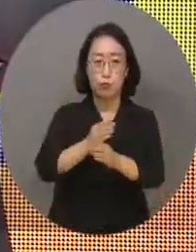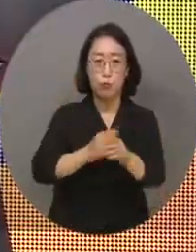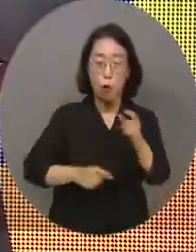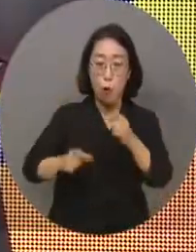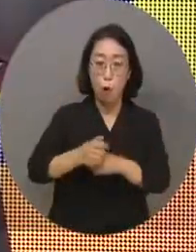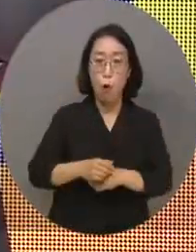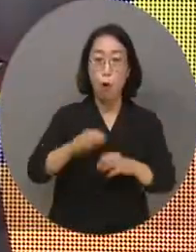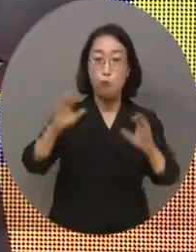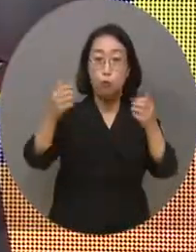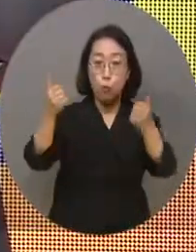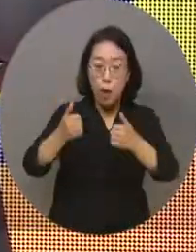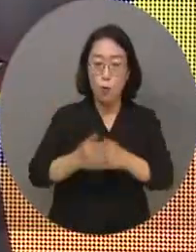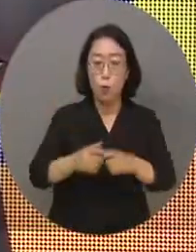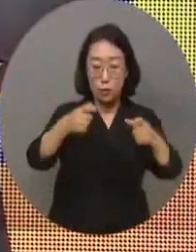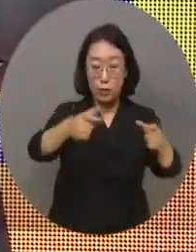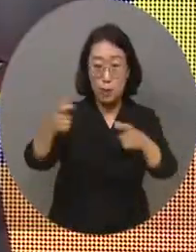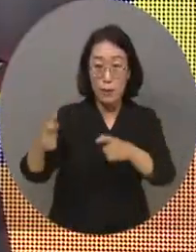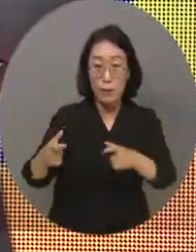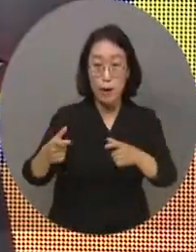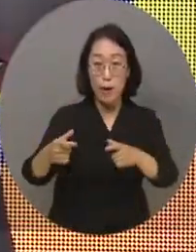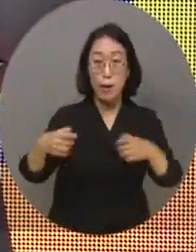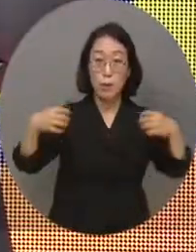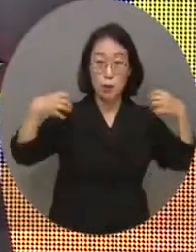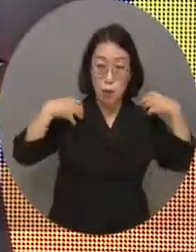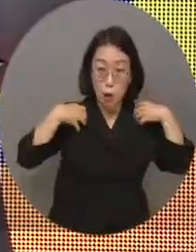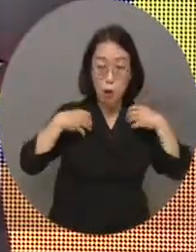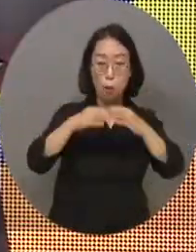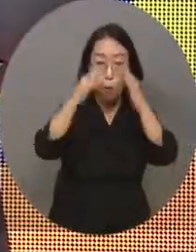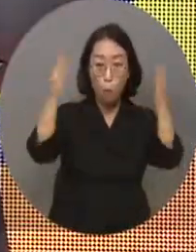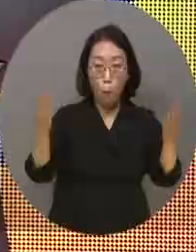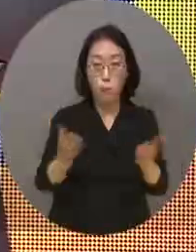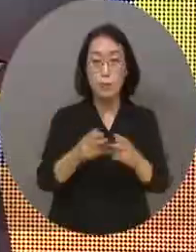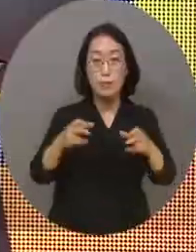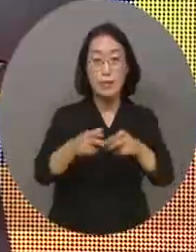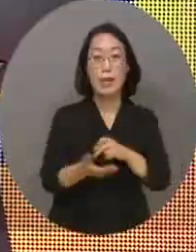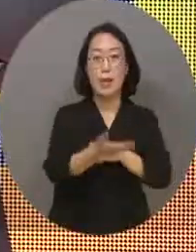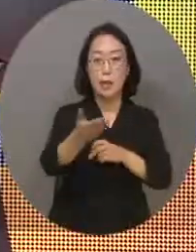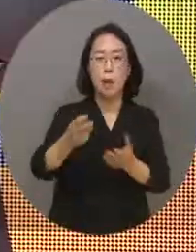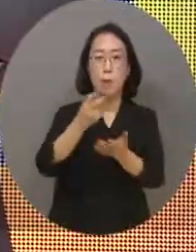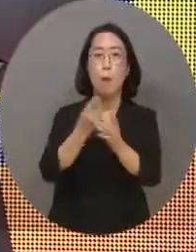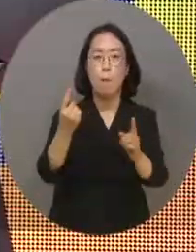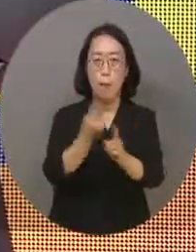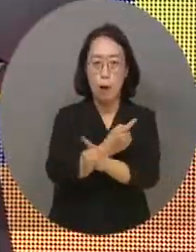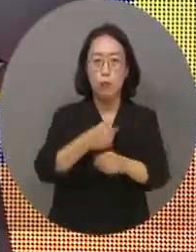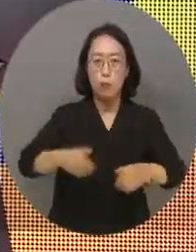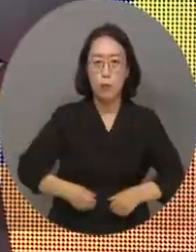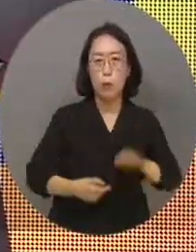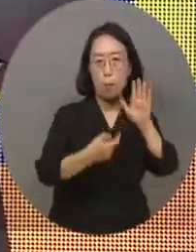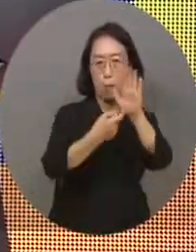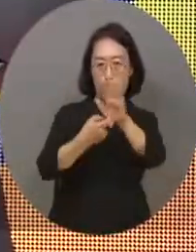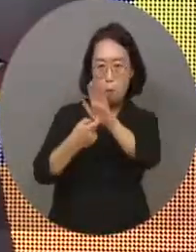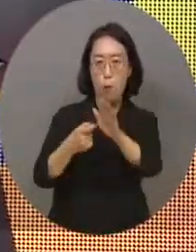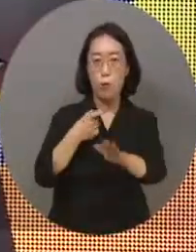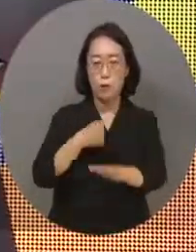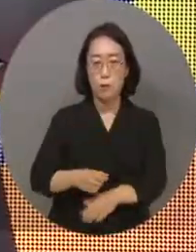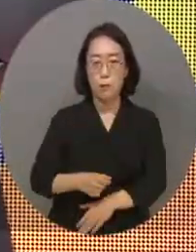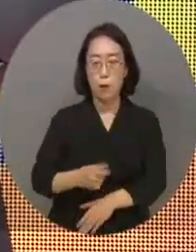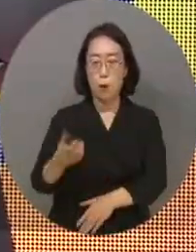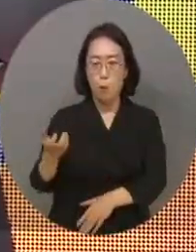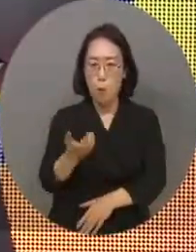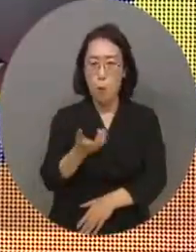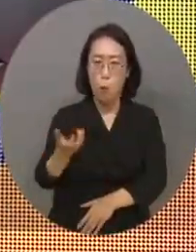대한민국 국회와 지방자치단체 및 전국의 장애인들에게 법 개정의 필요성을 알리기 위하여